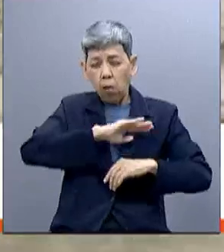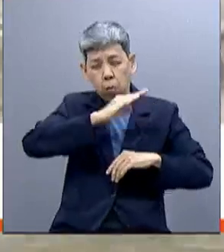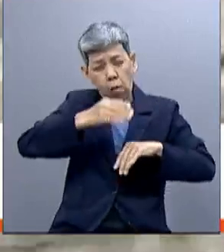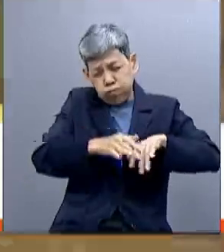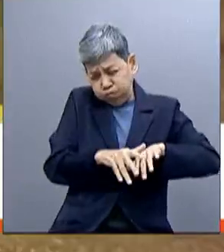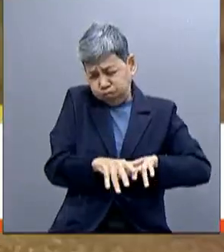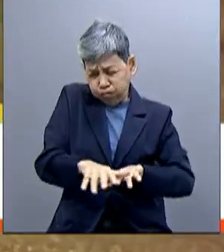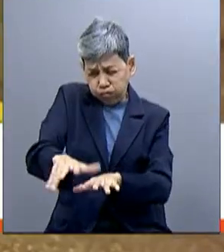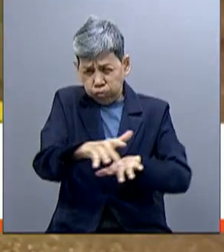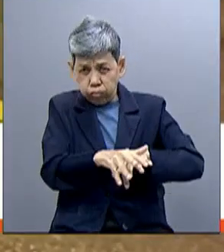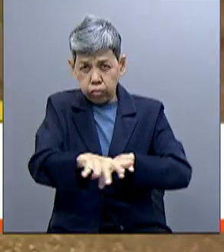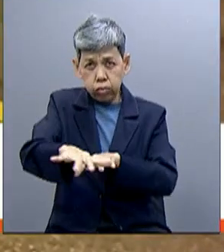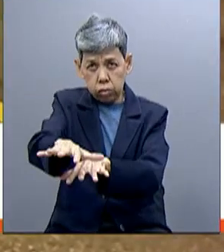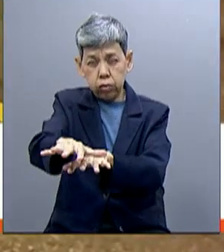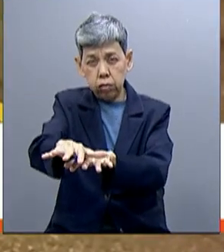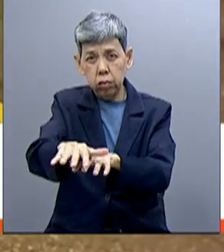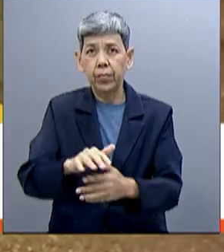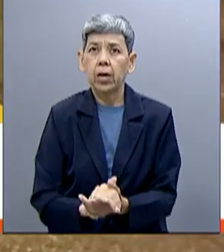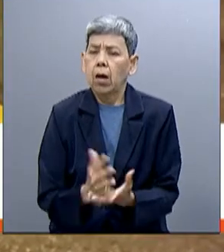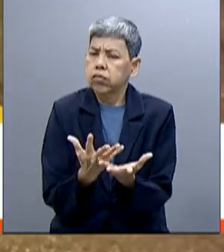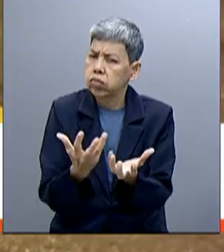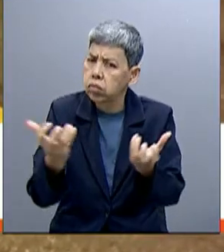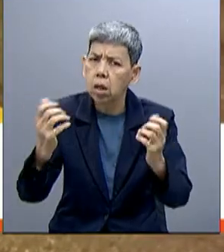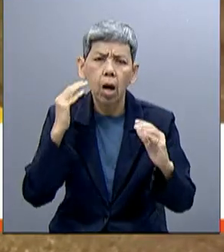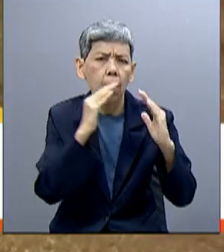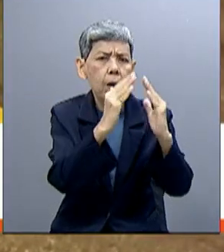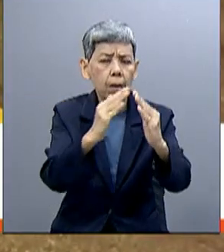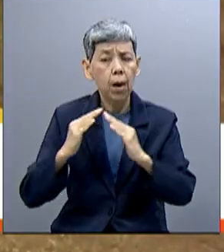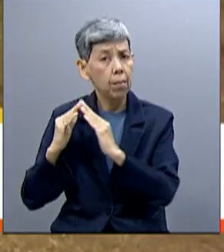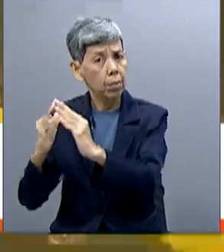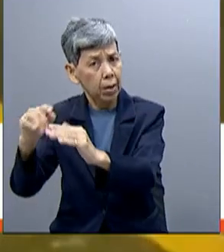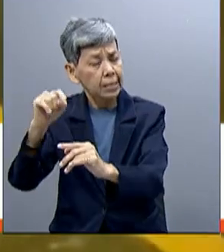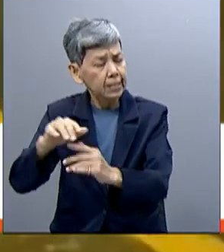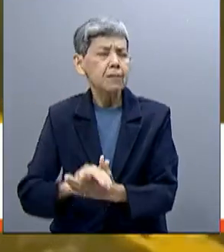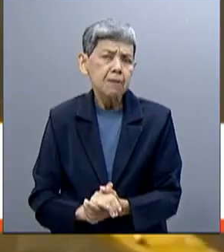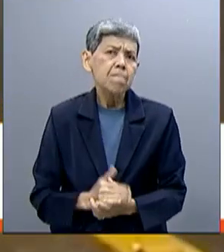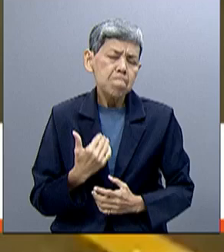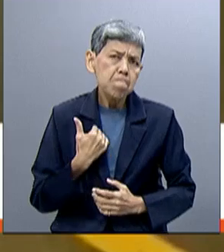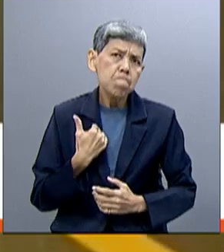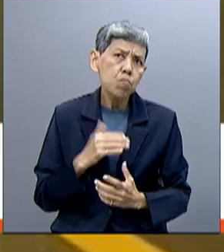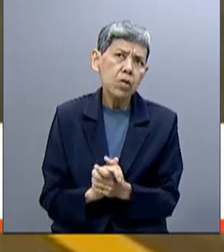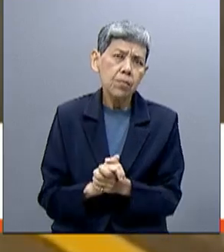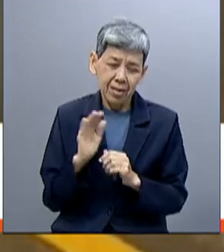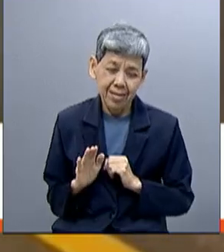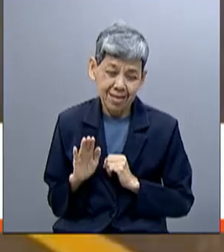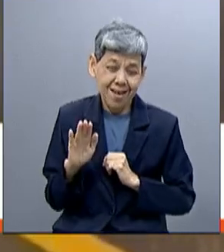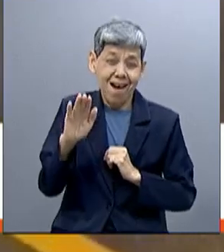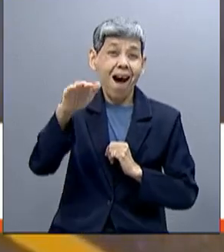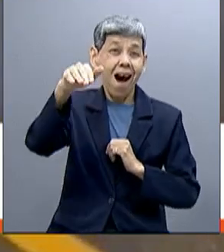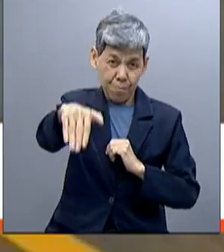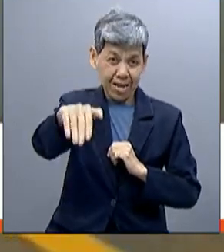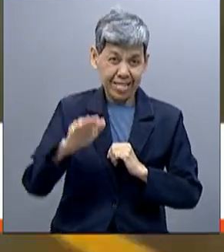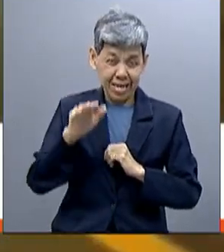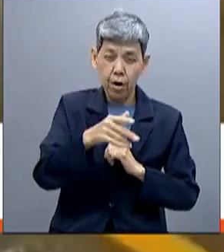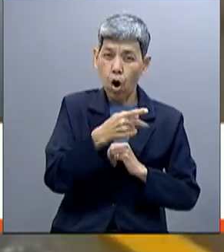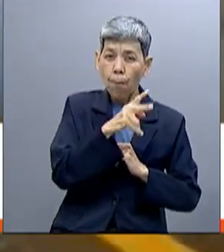งมาอย่างรุนแรงความเสียหายของบ้านเรือนยังมีสะพานเชื่อมระหว่างหมู่บ้านในตำบลเมืองป